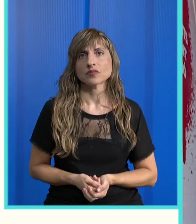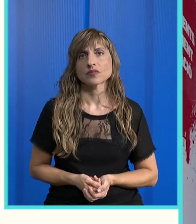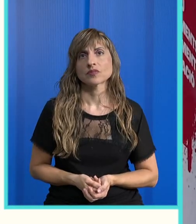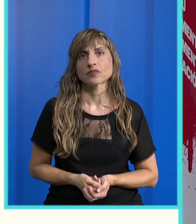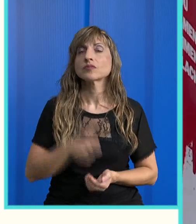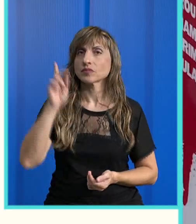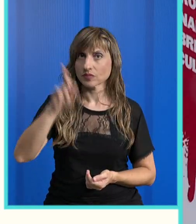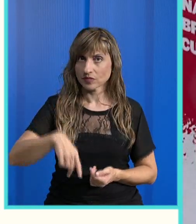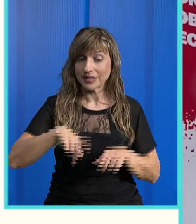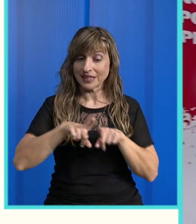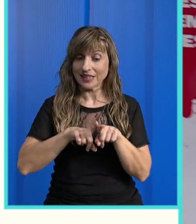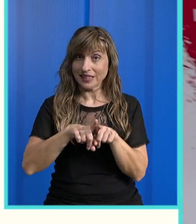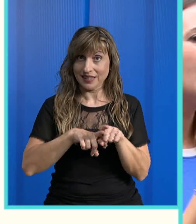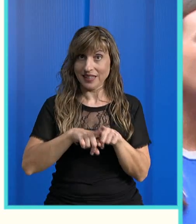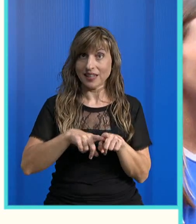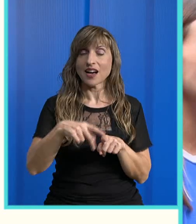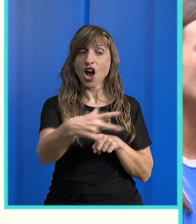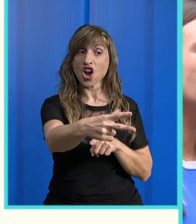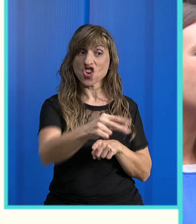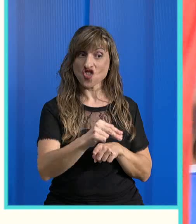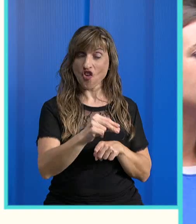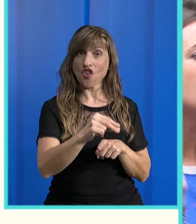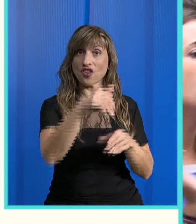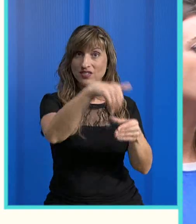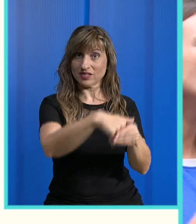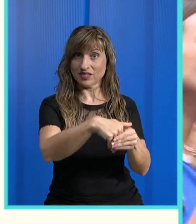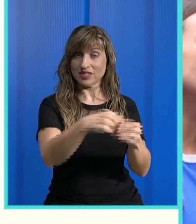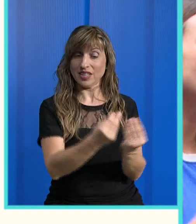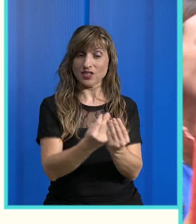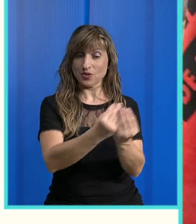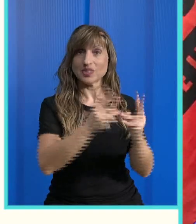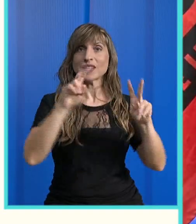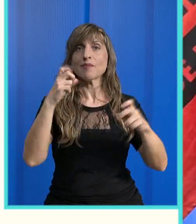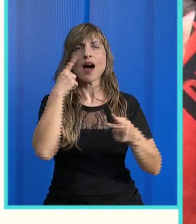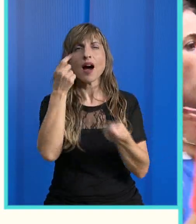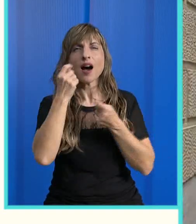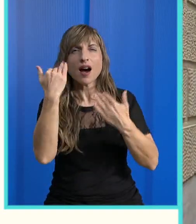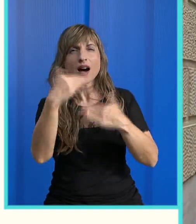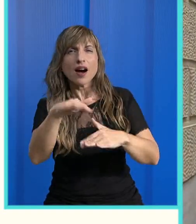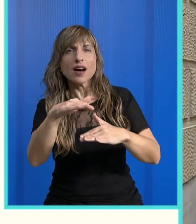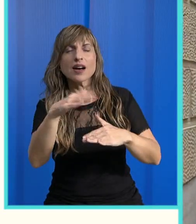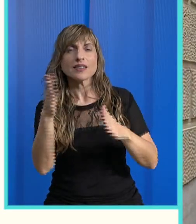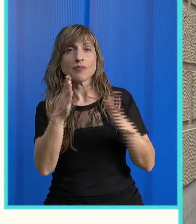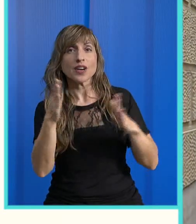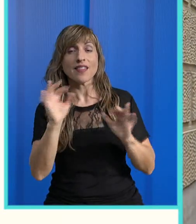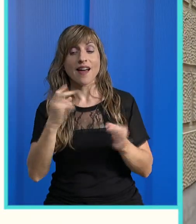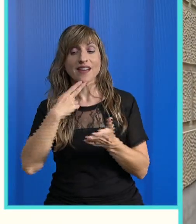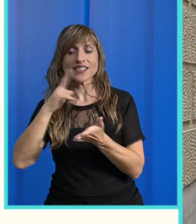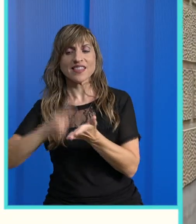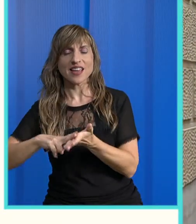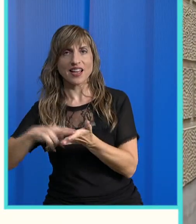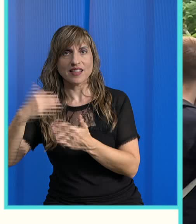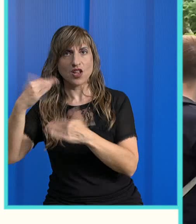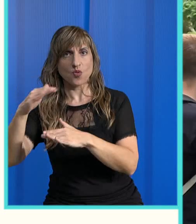i també ha criticat el no de Junts al debat sobre la regulació dels lloguers de temporada al sindicat de llogateres. Els acusa de